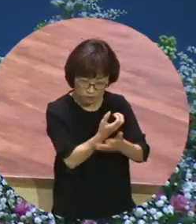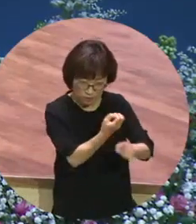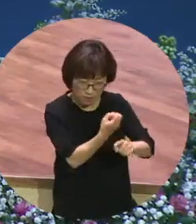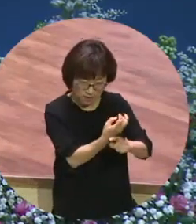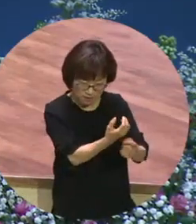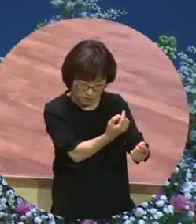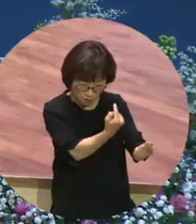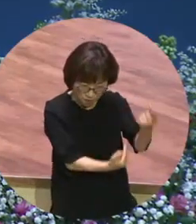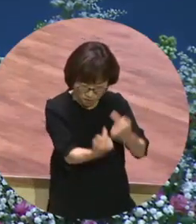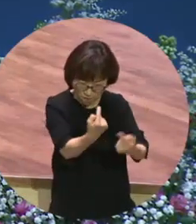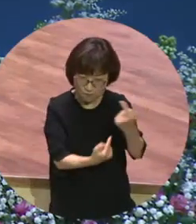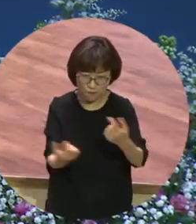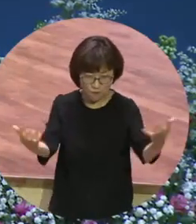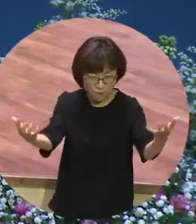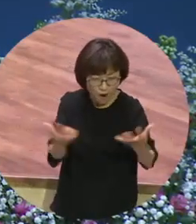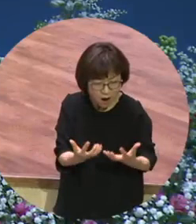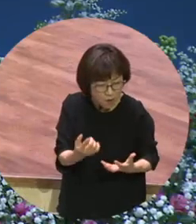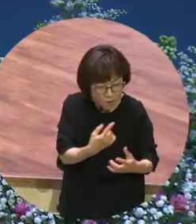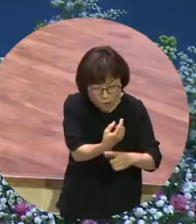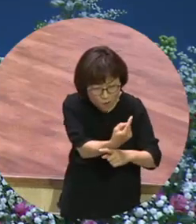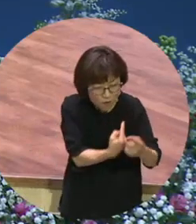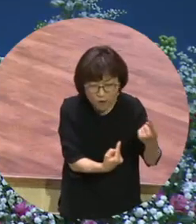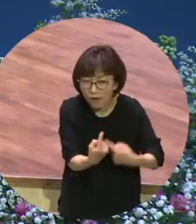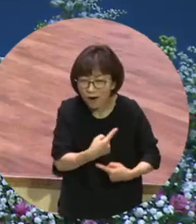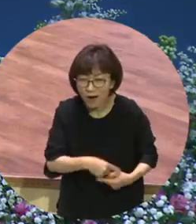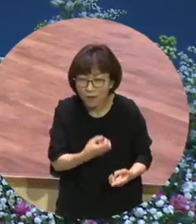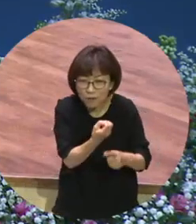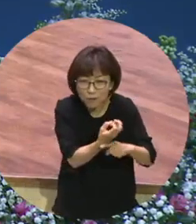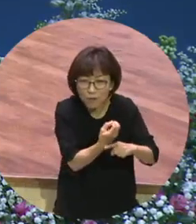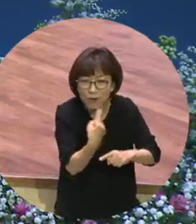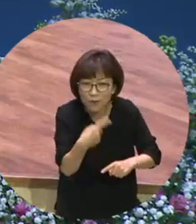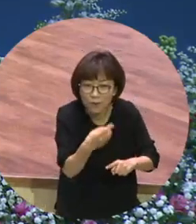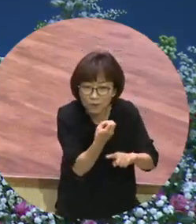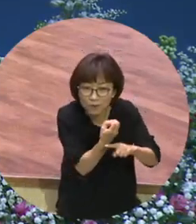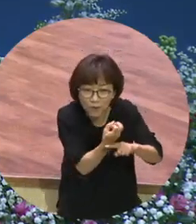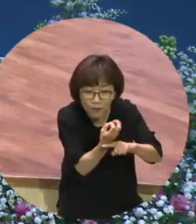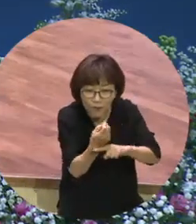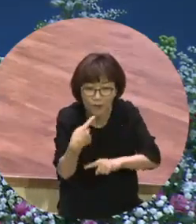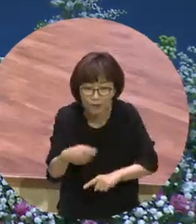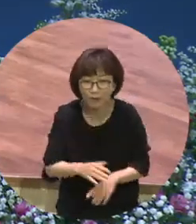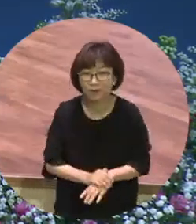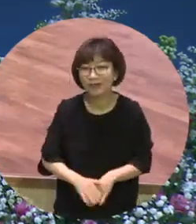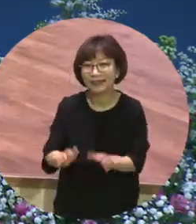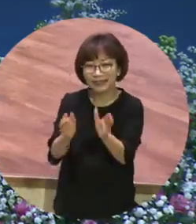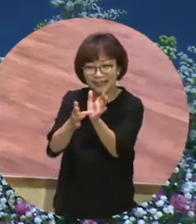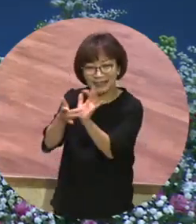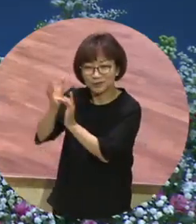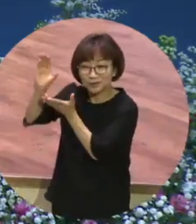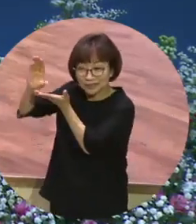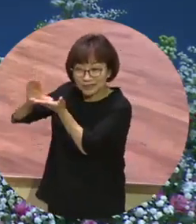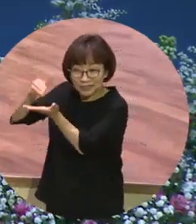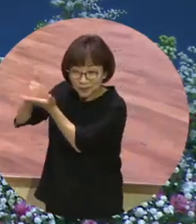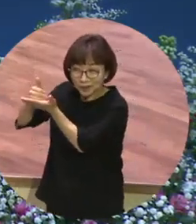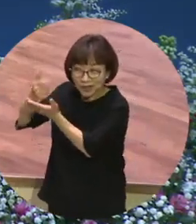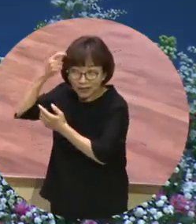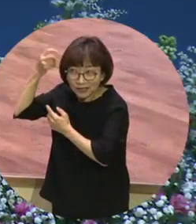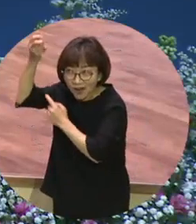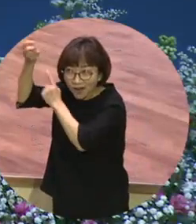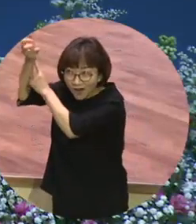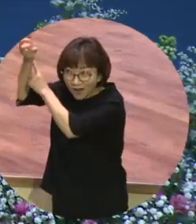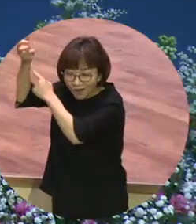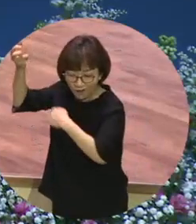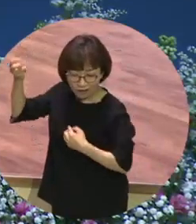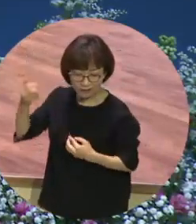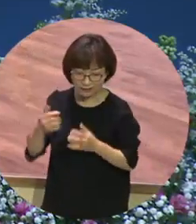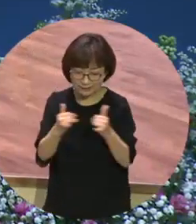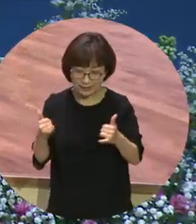예수 그리스도를 보배로 표현한 거예요. 예수 그리스도께서 육신의 몸을 입고 이 땅에 오셔서